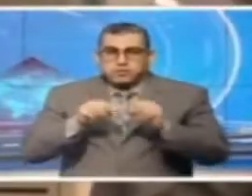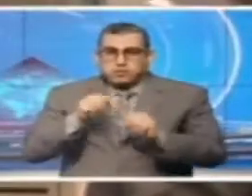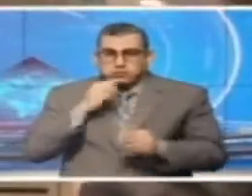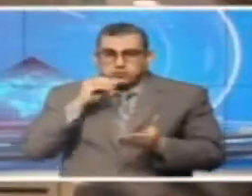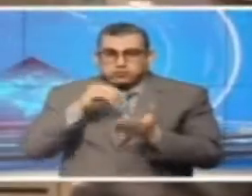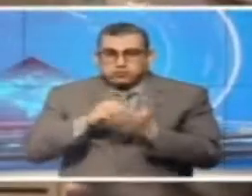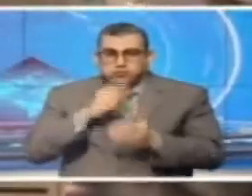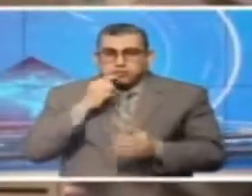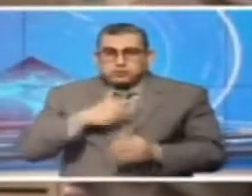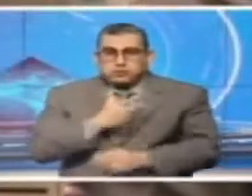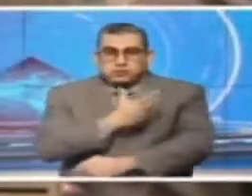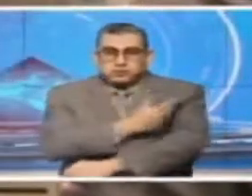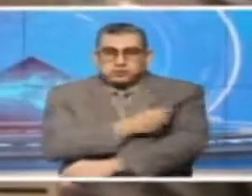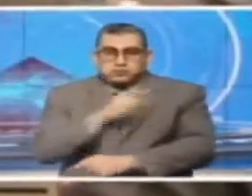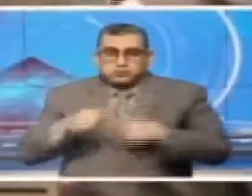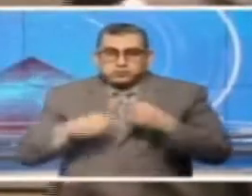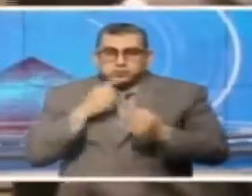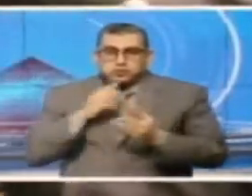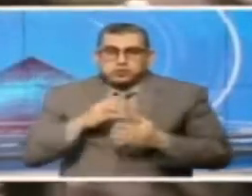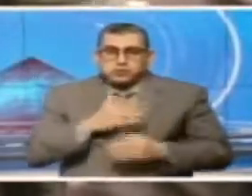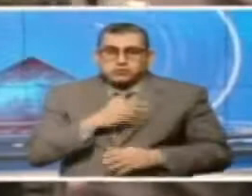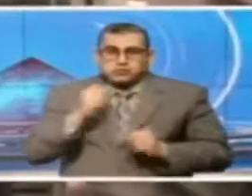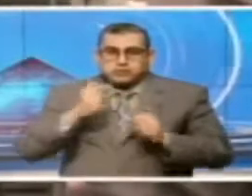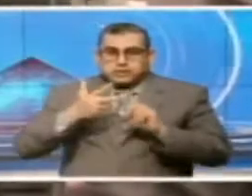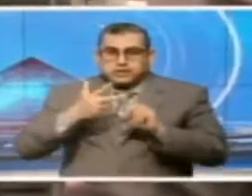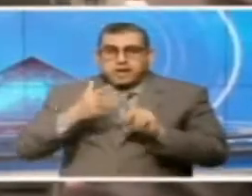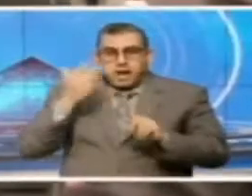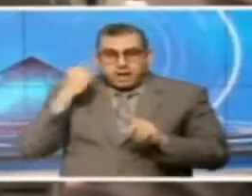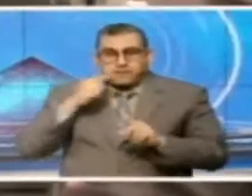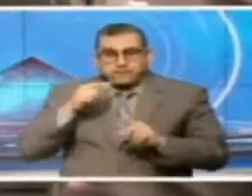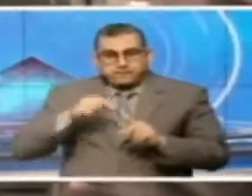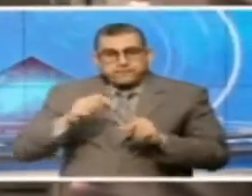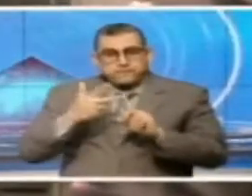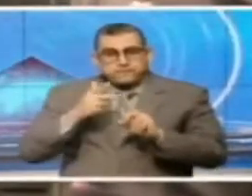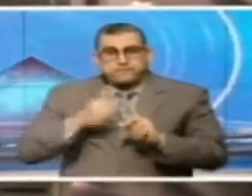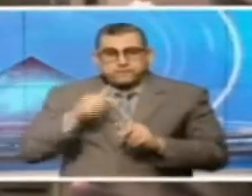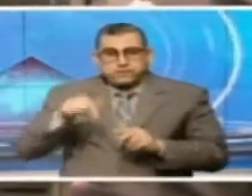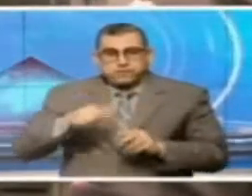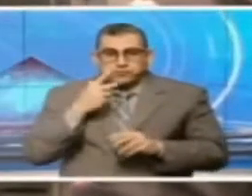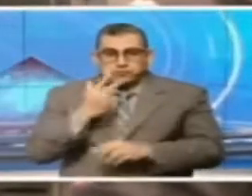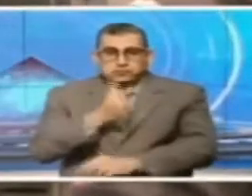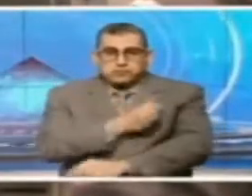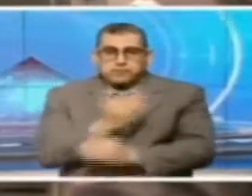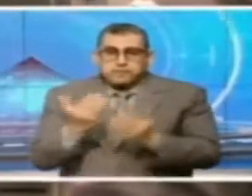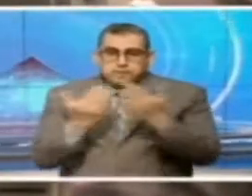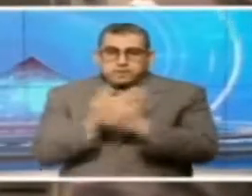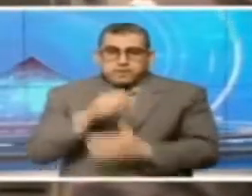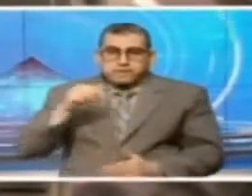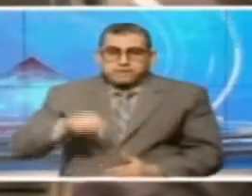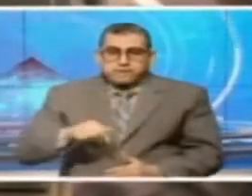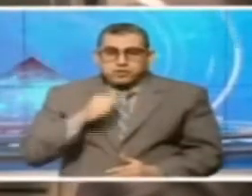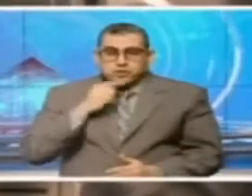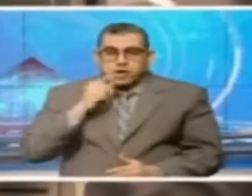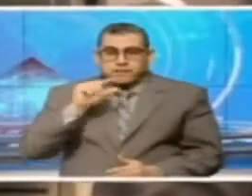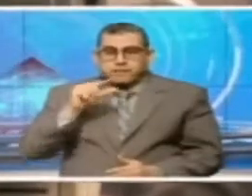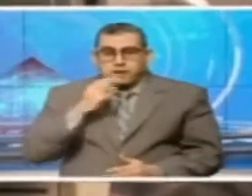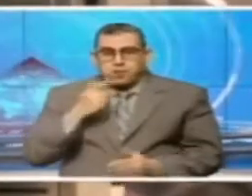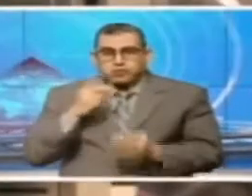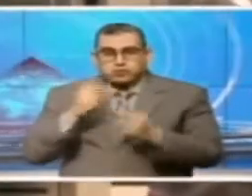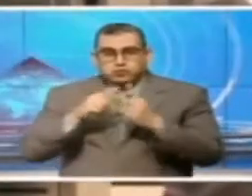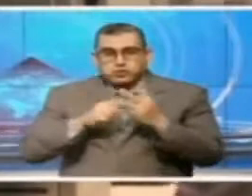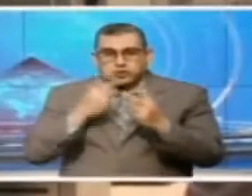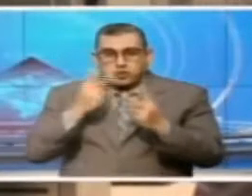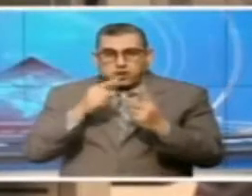الجرعة التنشيطية للناس اللي جات أخذت جونسون قبل كده، فالجرعة التنشيطية عندنا بدائل جونسون أو أسترازينيكا